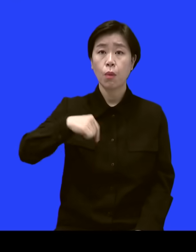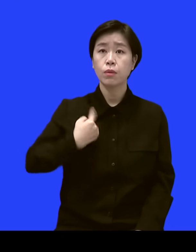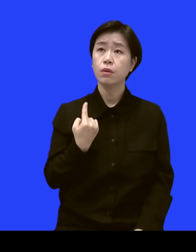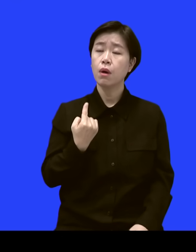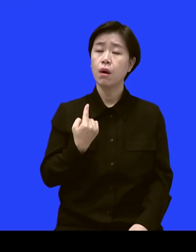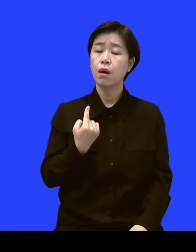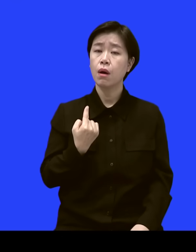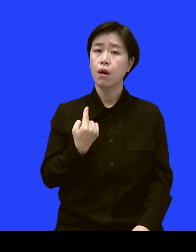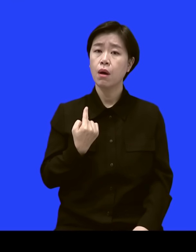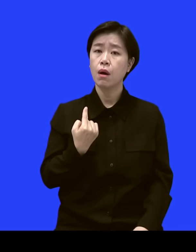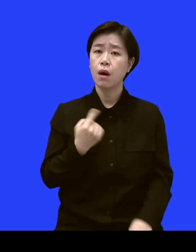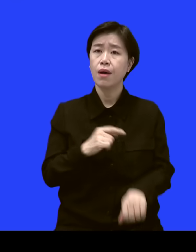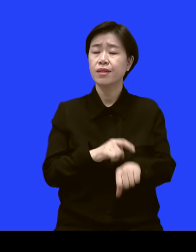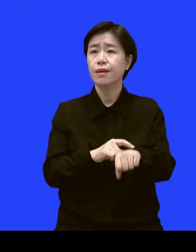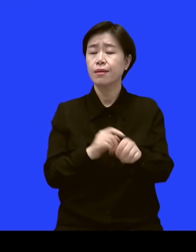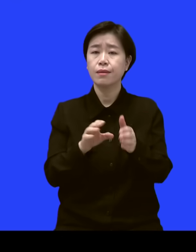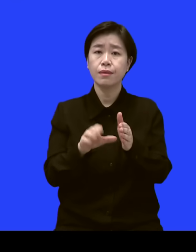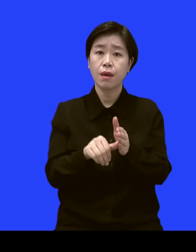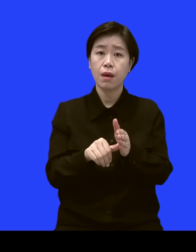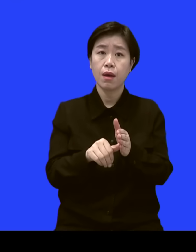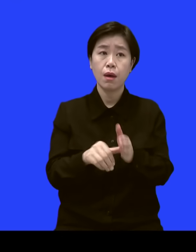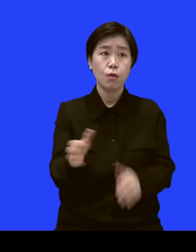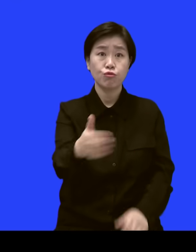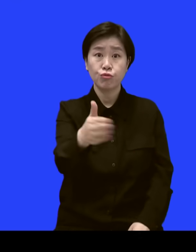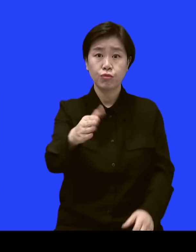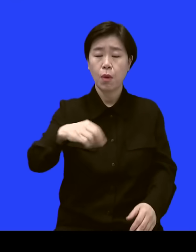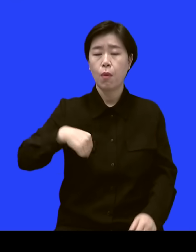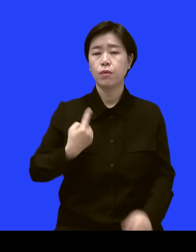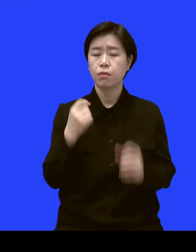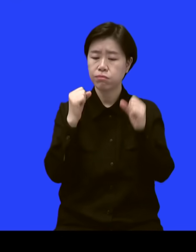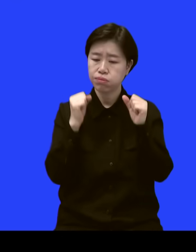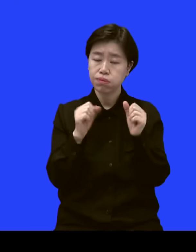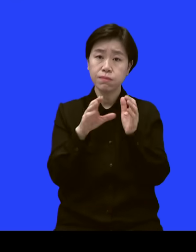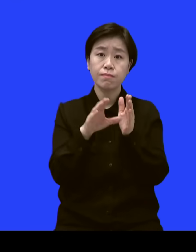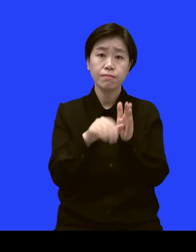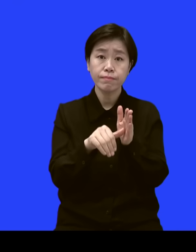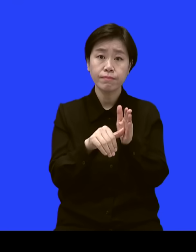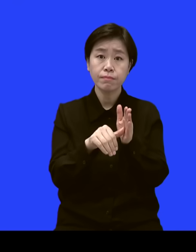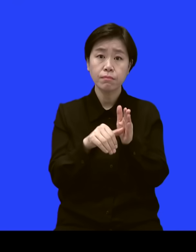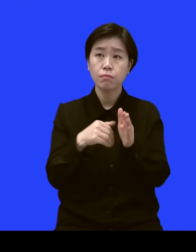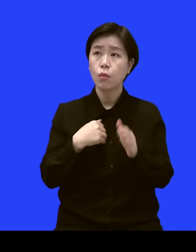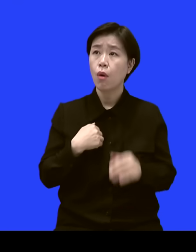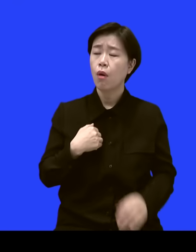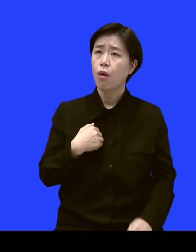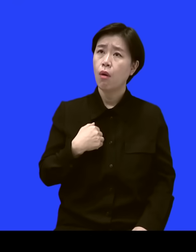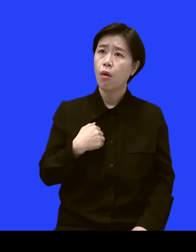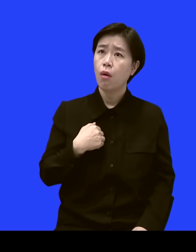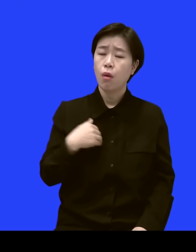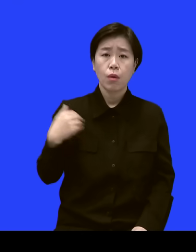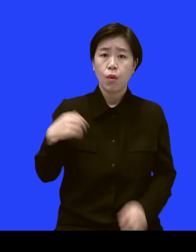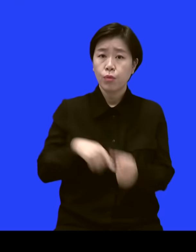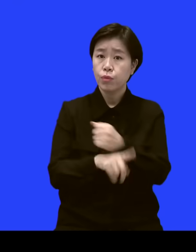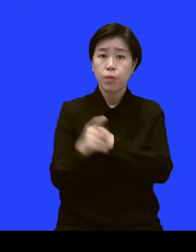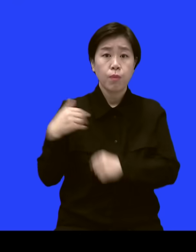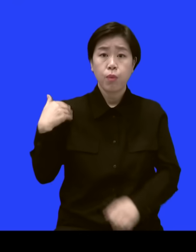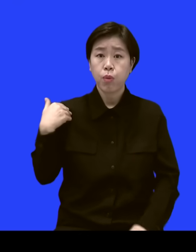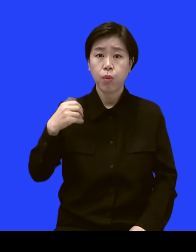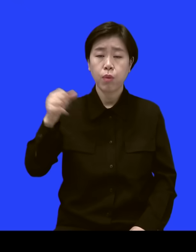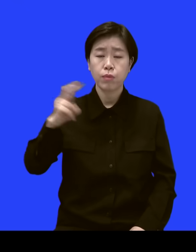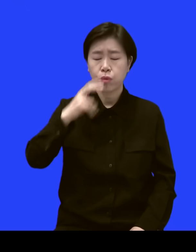있는 시간에는 아무도 없을 때, 저 혼자 있을 때는 제가 어떻게 할 수 없는 우울함들이 제